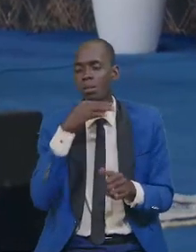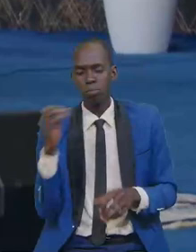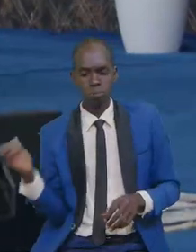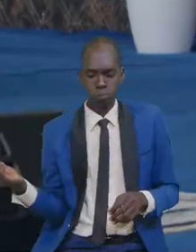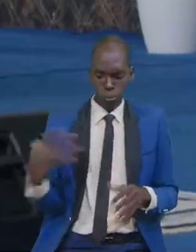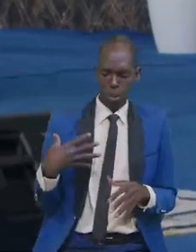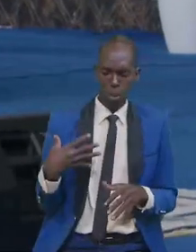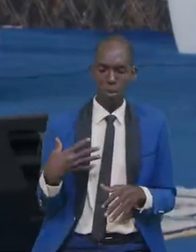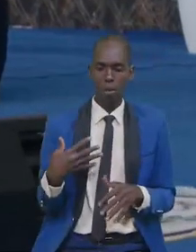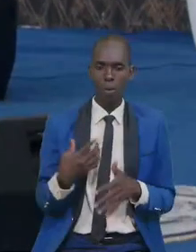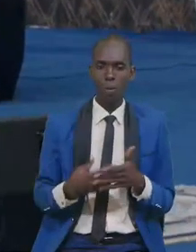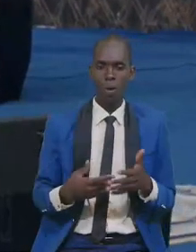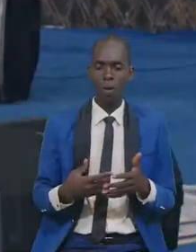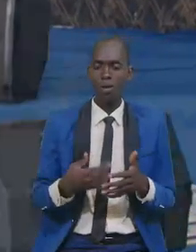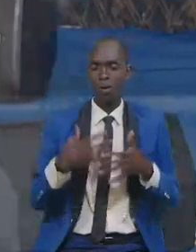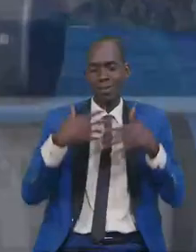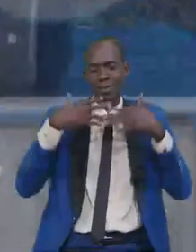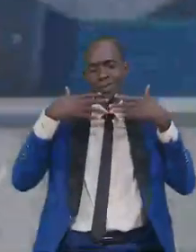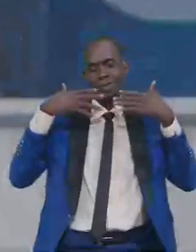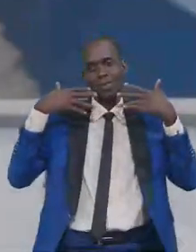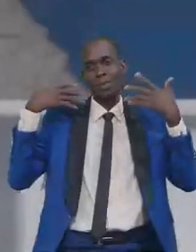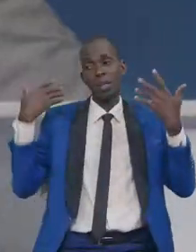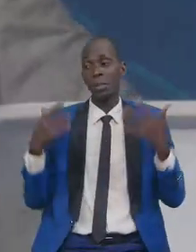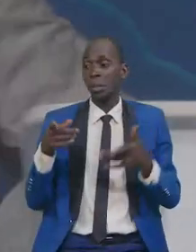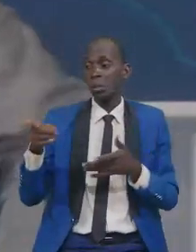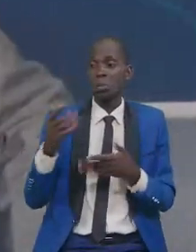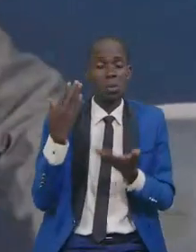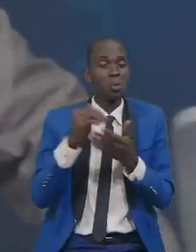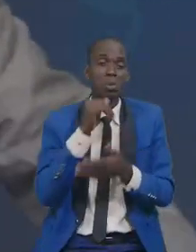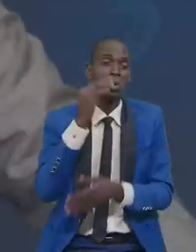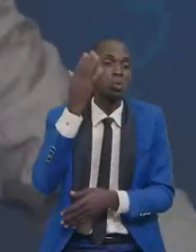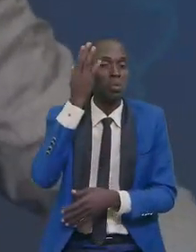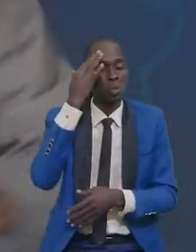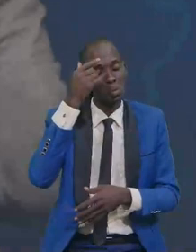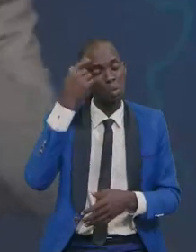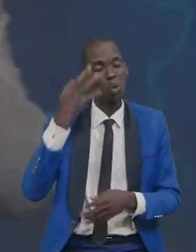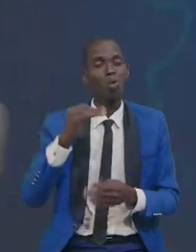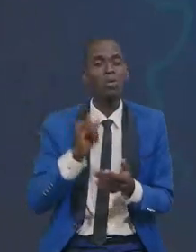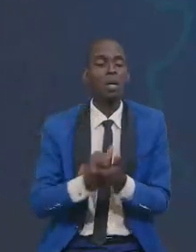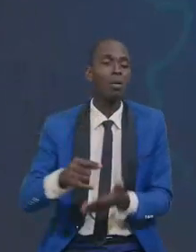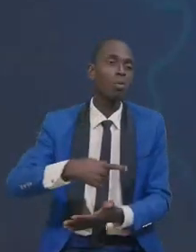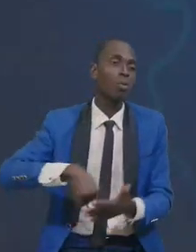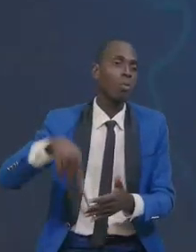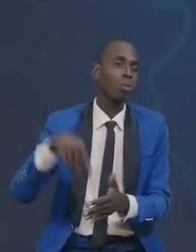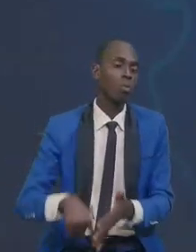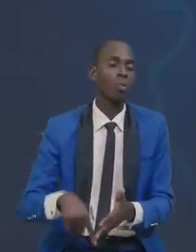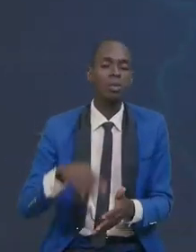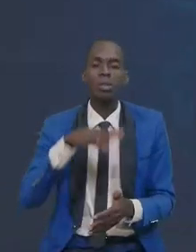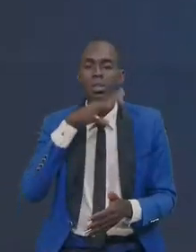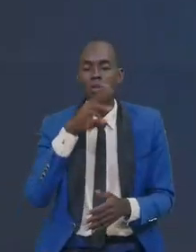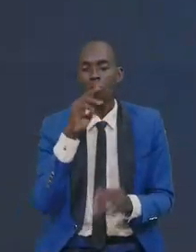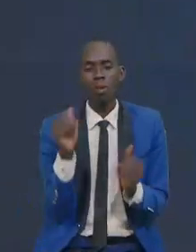regardes à gauche, à droite, tu souris. Il ne sait pas ce qu'il fait. Il ne sait pas, il ne l'a pas fait délibérément, c'est à cause de ce trou. Et